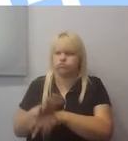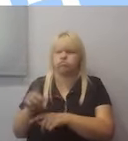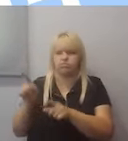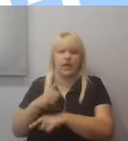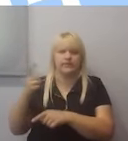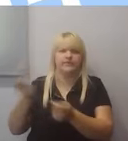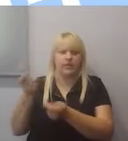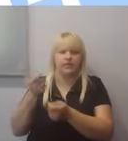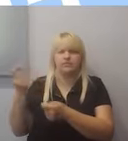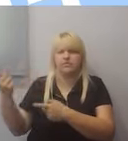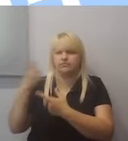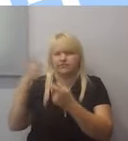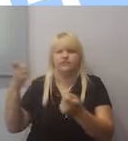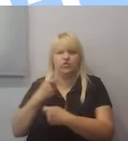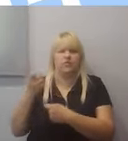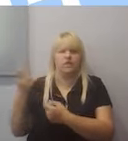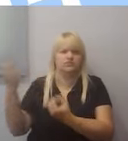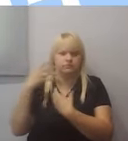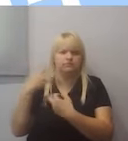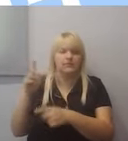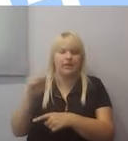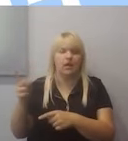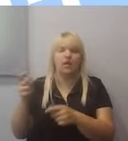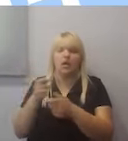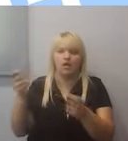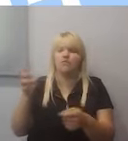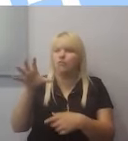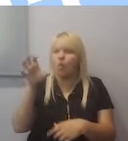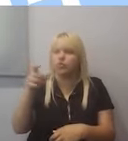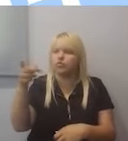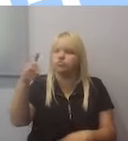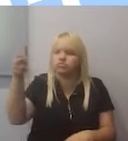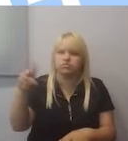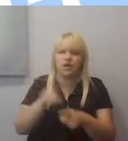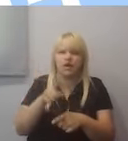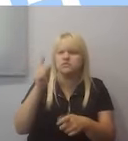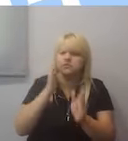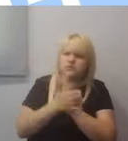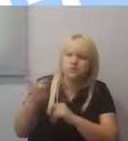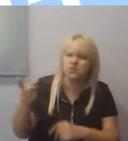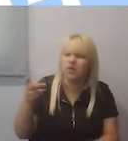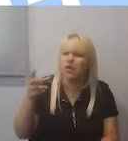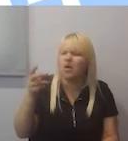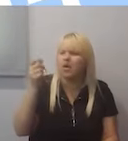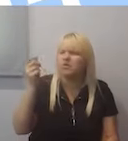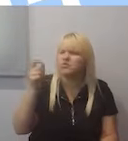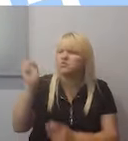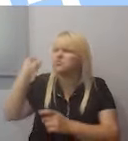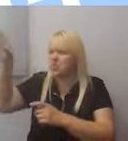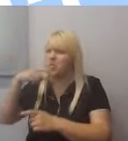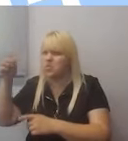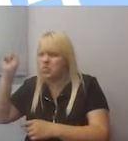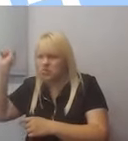vadības atklāti nefotogrāfē jā atkal tas stāsts vai tu esi savējais vai tas ko ukraiņi arī reklāmas taisīja karš